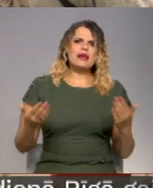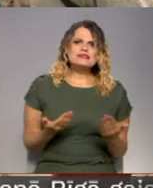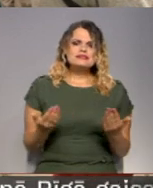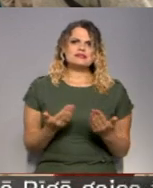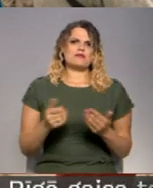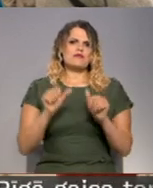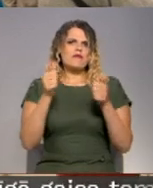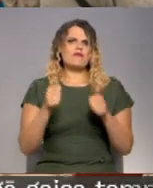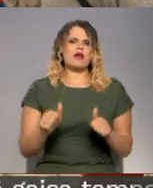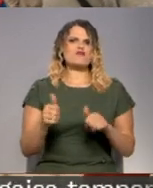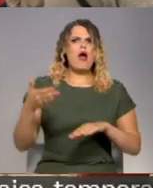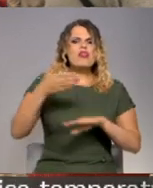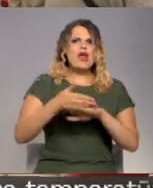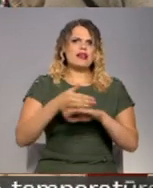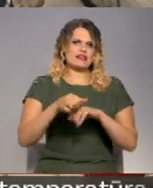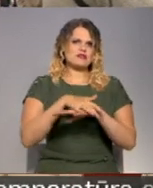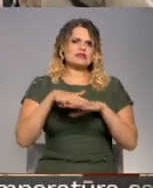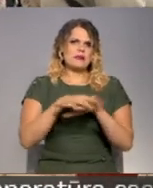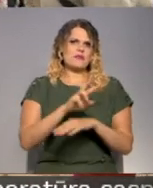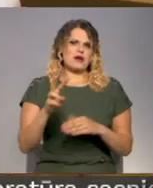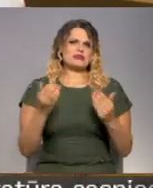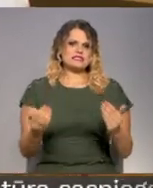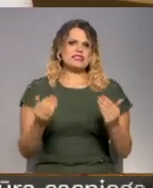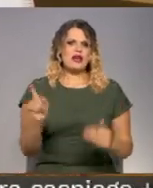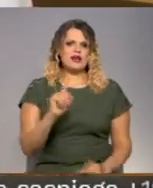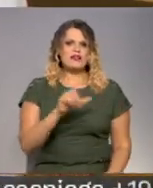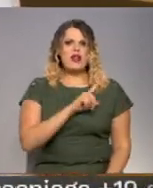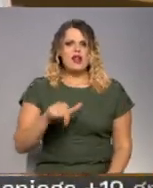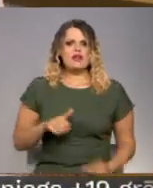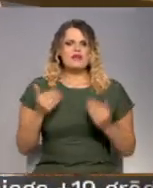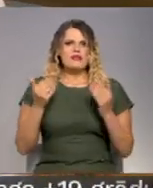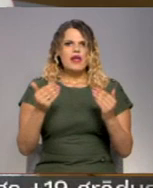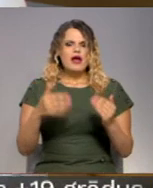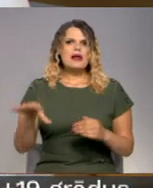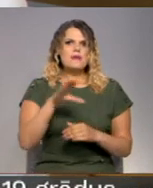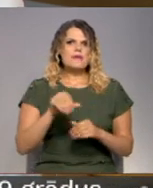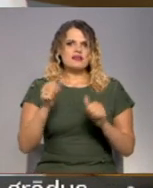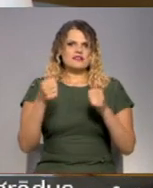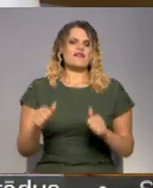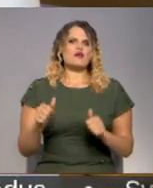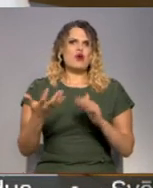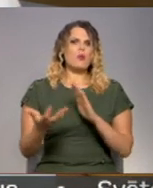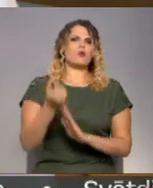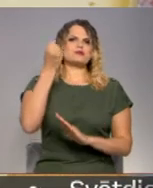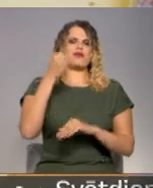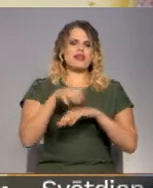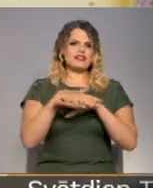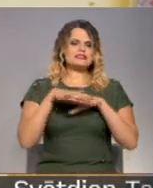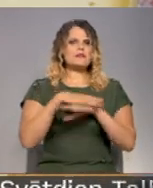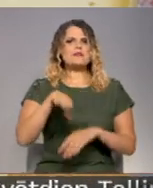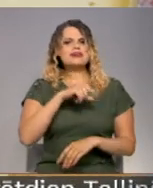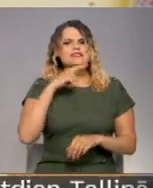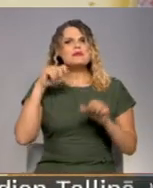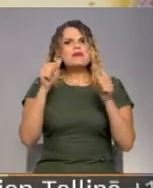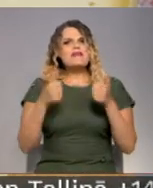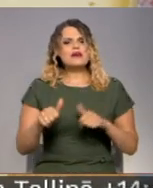veidot zināmu alternatīvu tai sabiedrībai, kas šobrīd eksistē. Latvijā šobrīd mēs veidojam uzvarētāju sabiedrību. Un mums ļoti gribējās